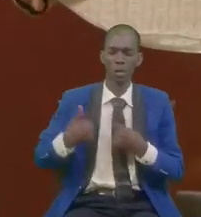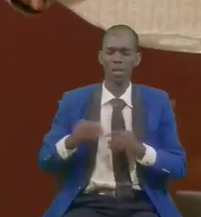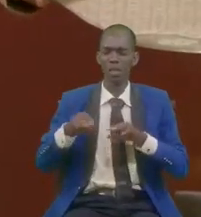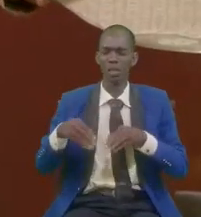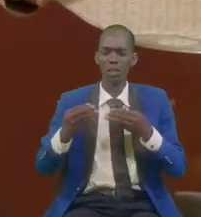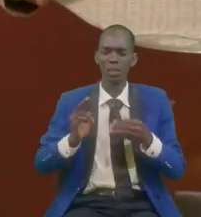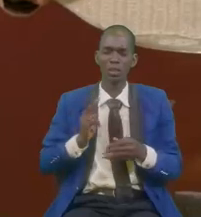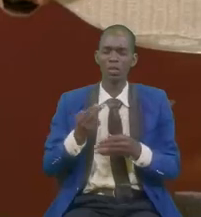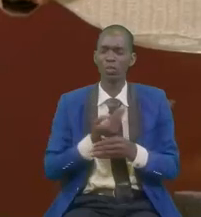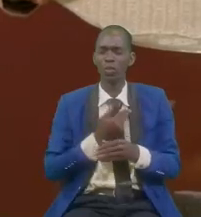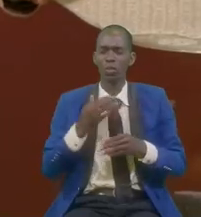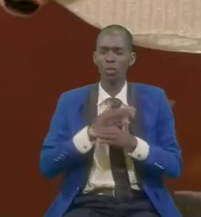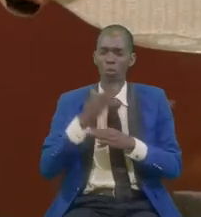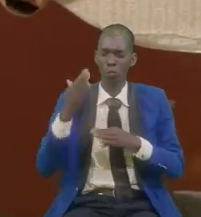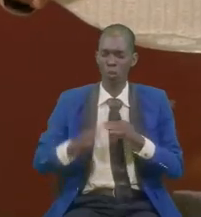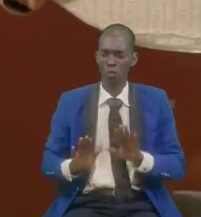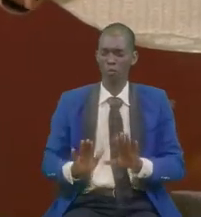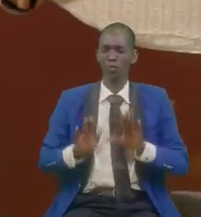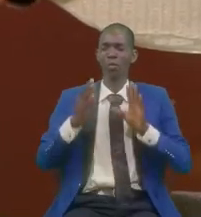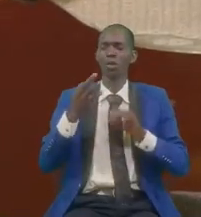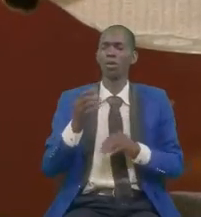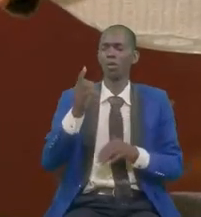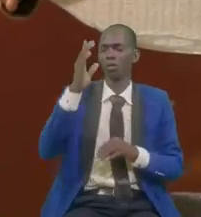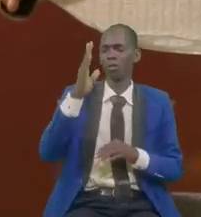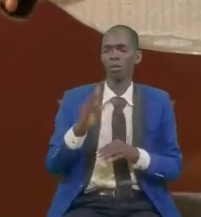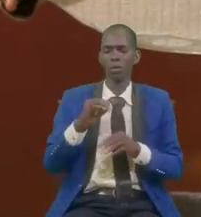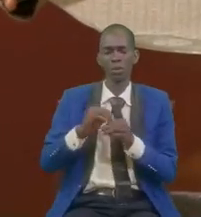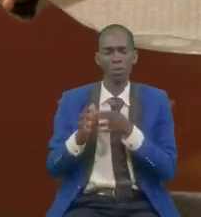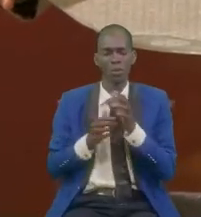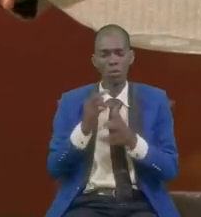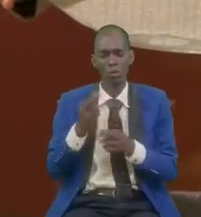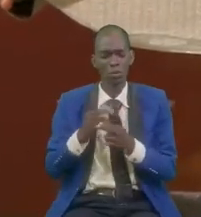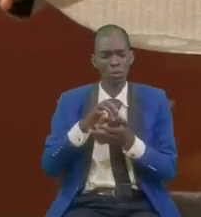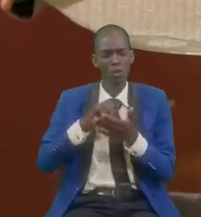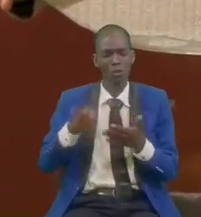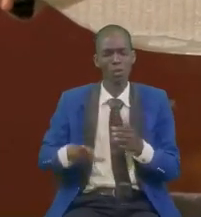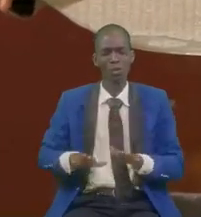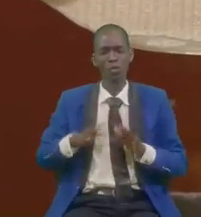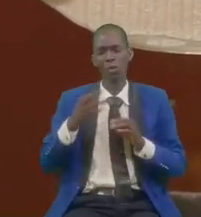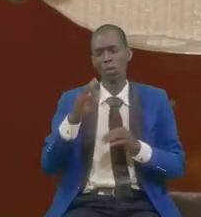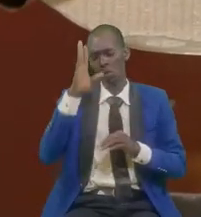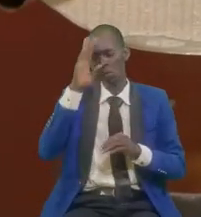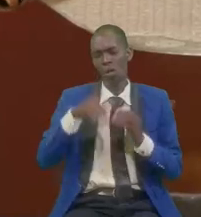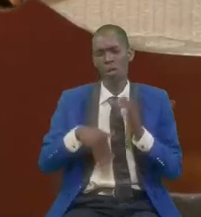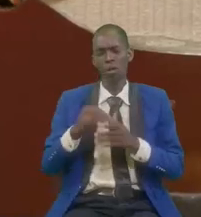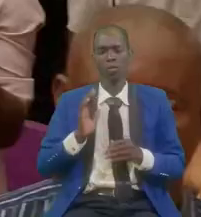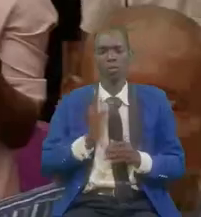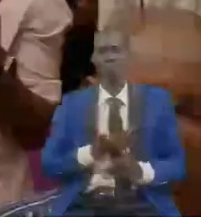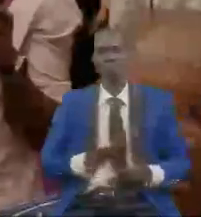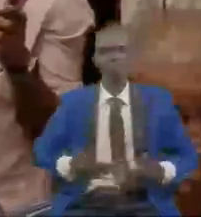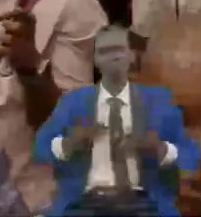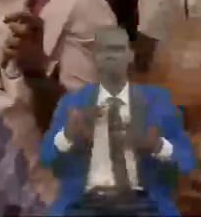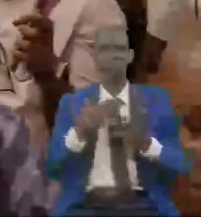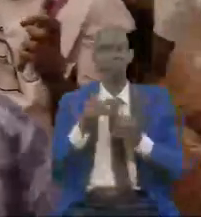la crainte pure de Dieu. Et partout où ton peuple va, que ta présence aille avec